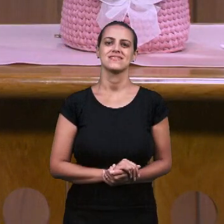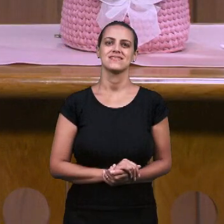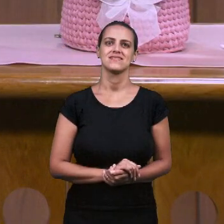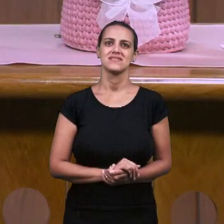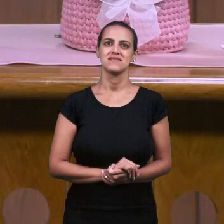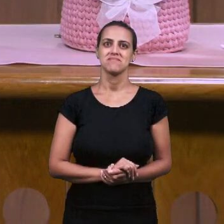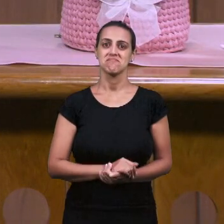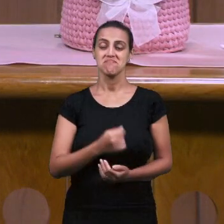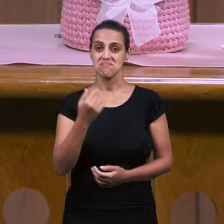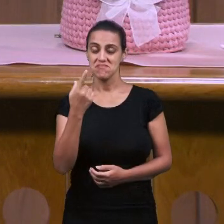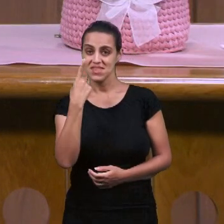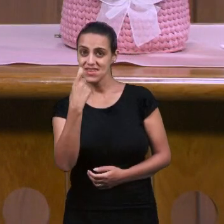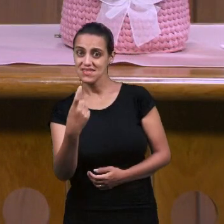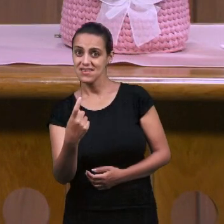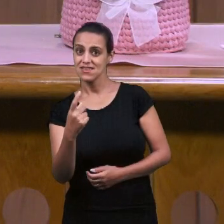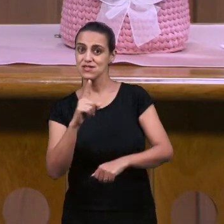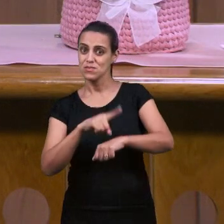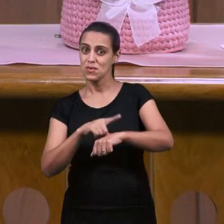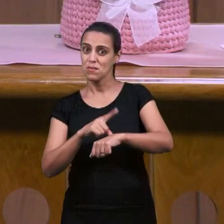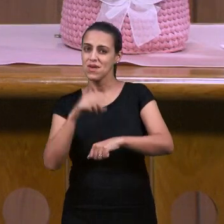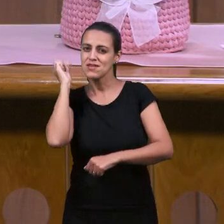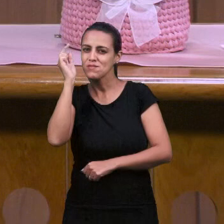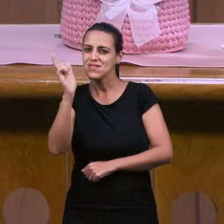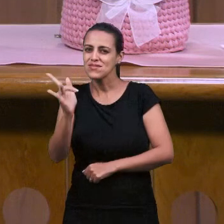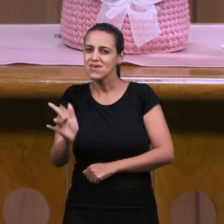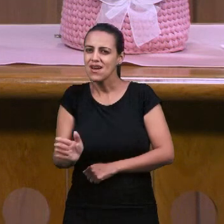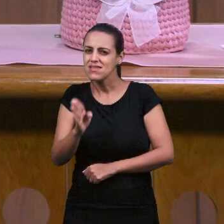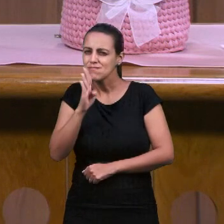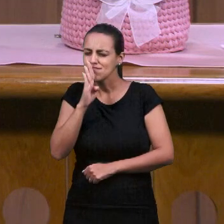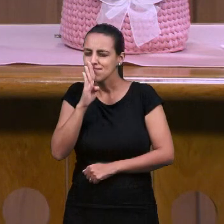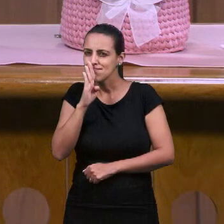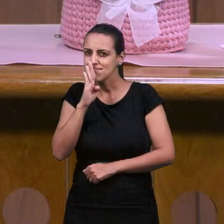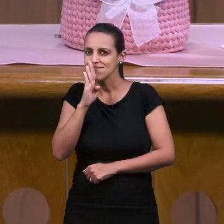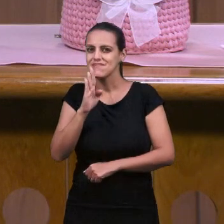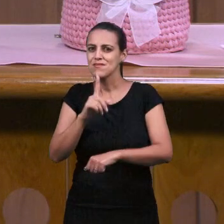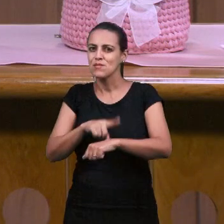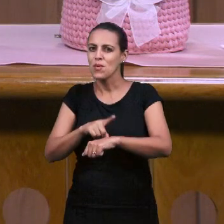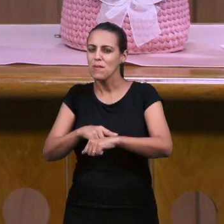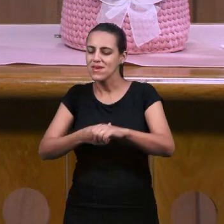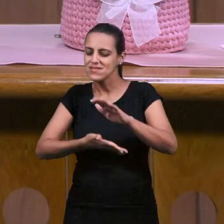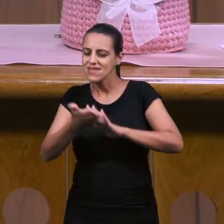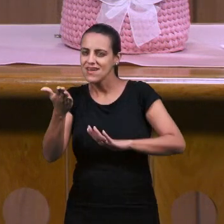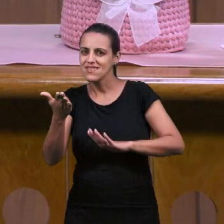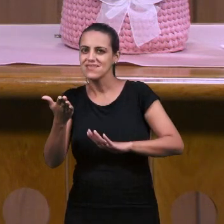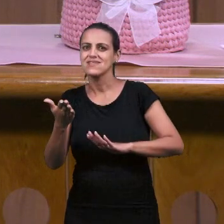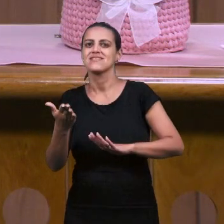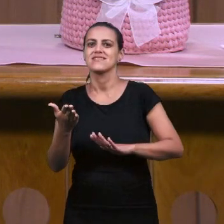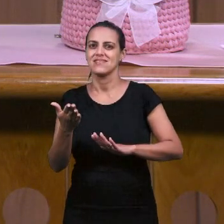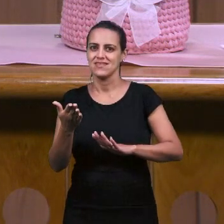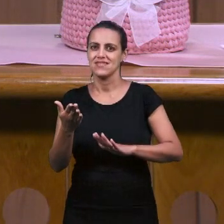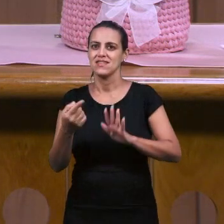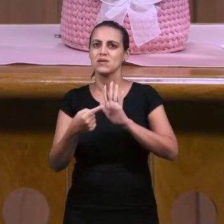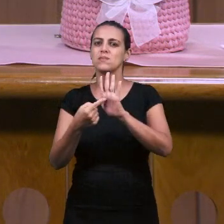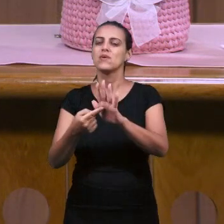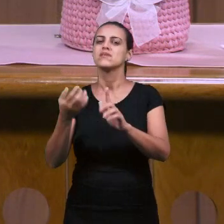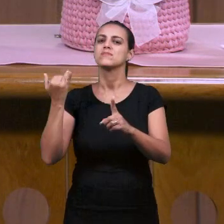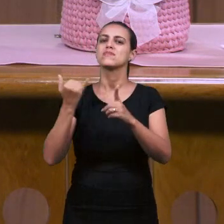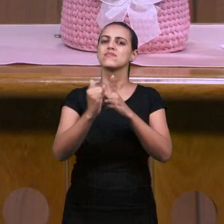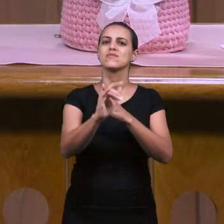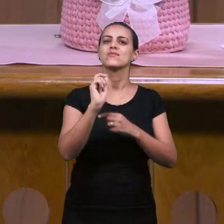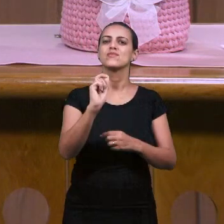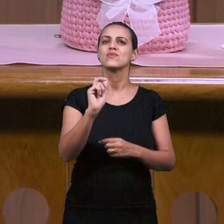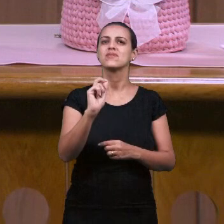C'est intéressant, le petit matin, c'est le monde du silence, de la sortie, en montrant prophétiquement la question